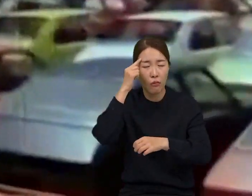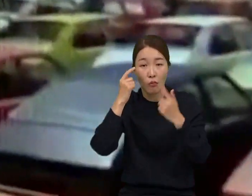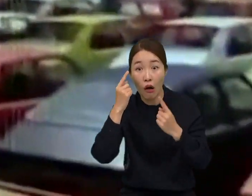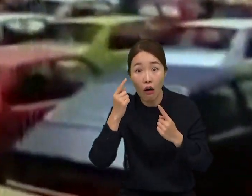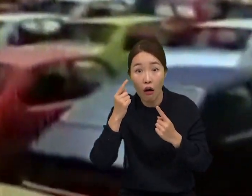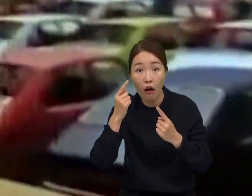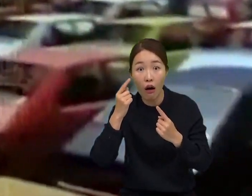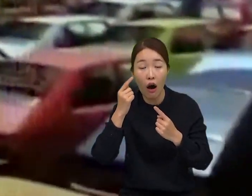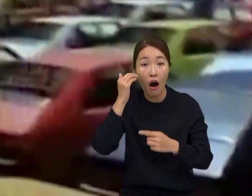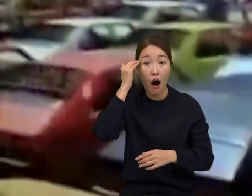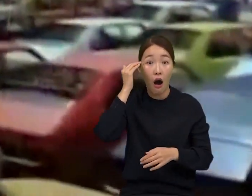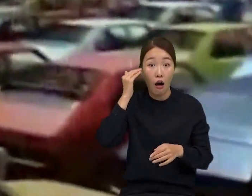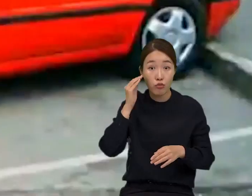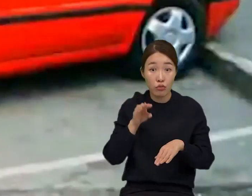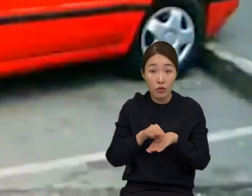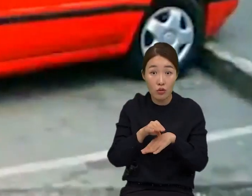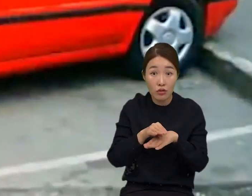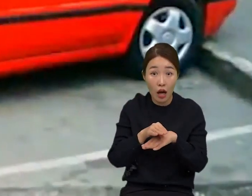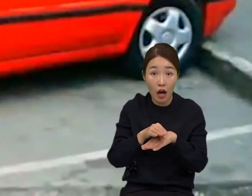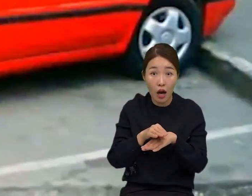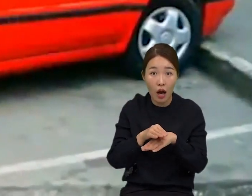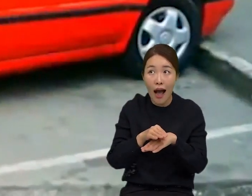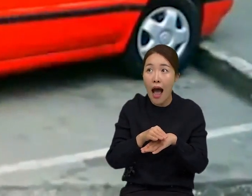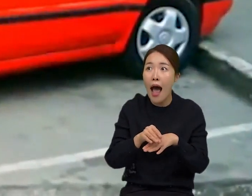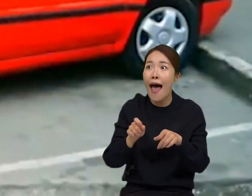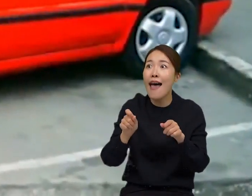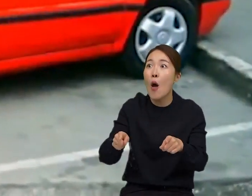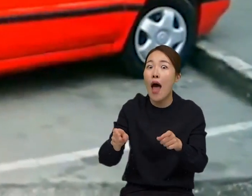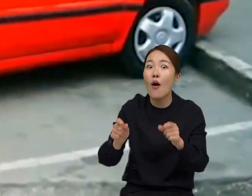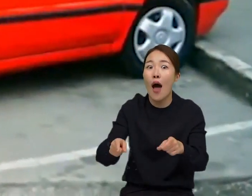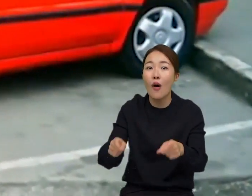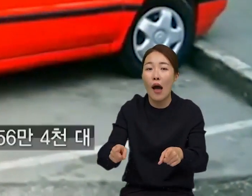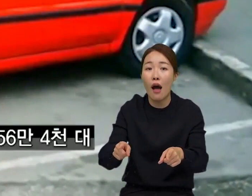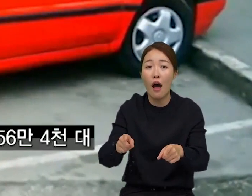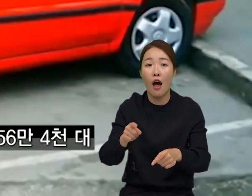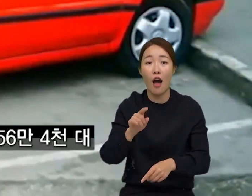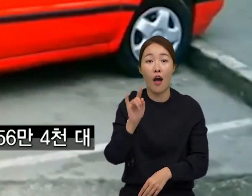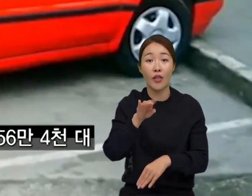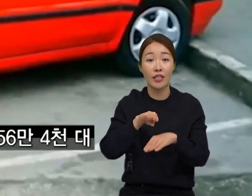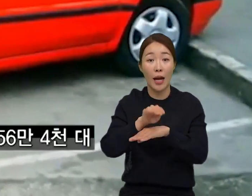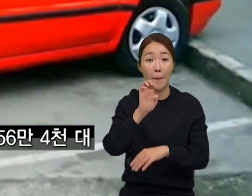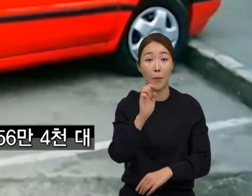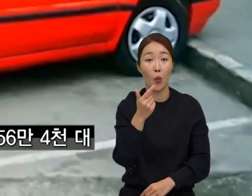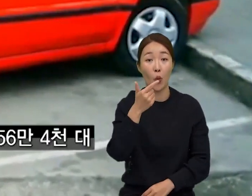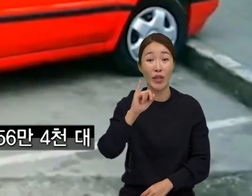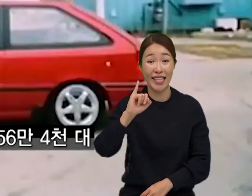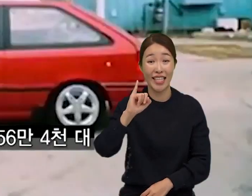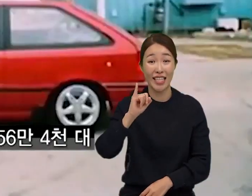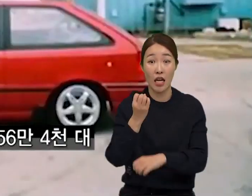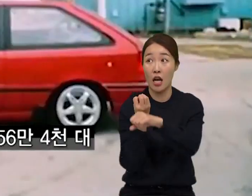한국 자동차 산업의 일대 기회가 됐다. 현대차 포니 엑셀 수출이 급증했다.